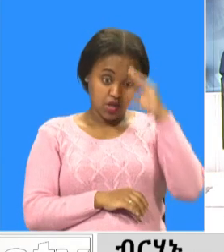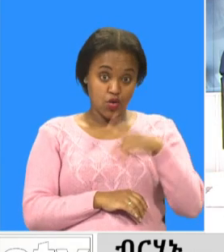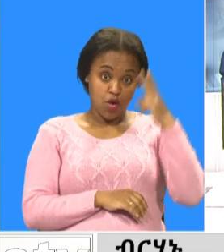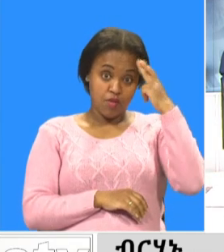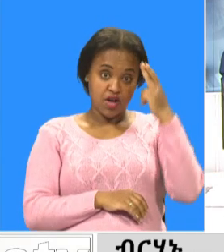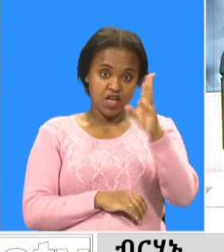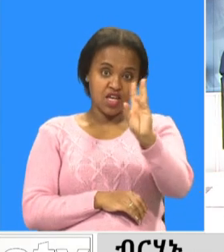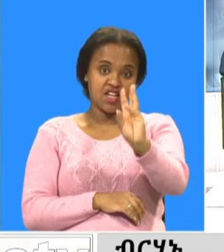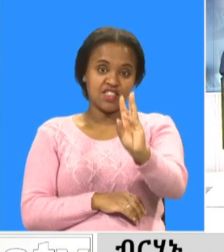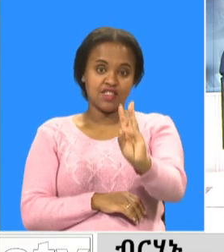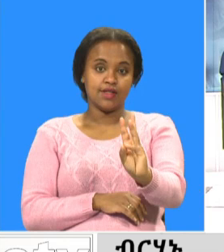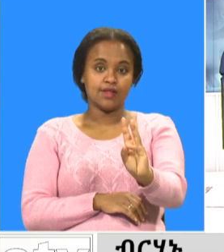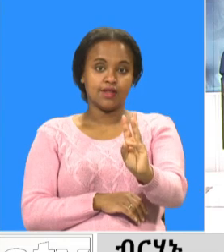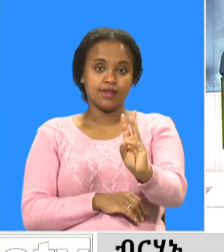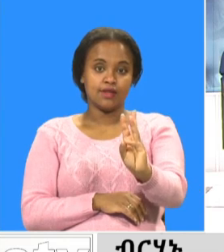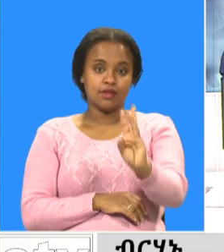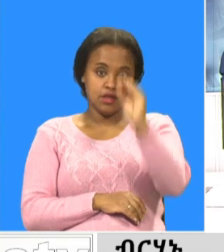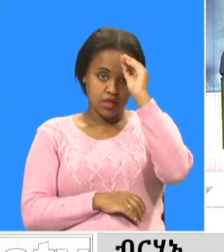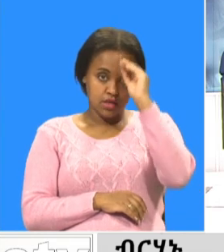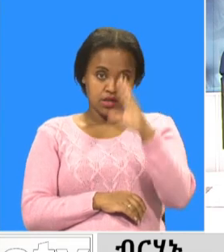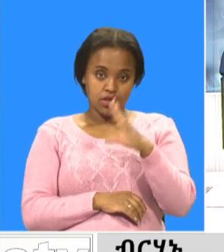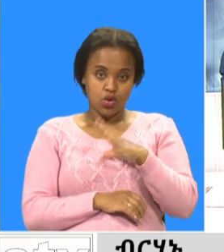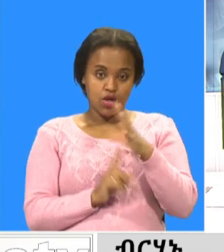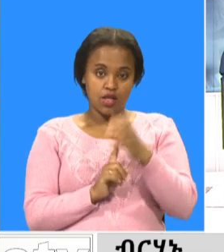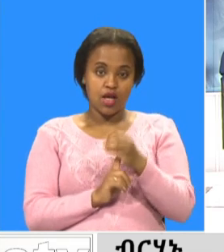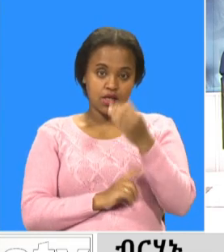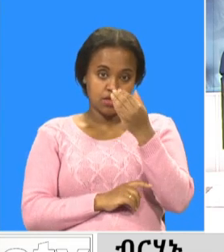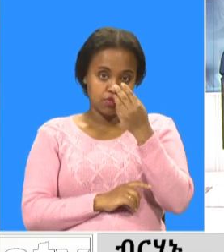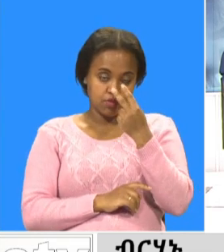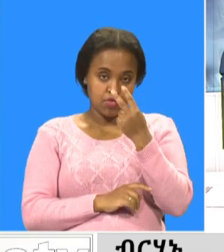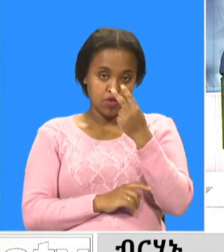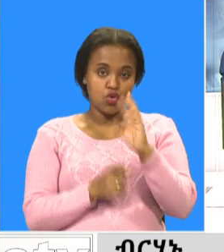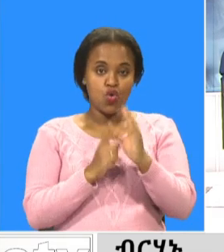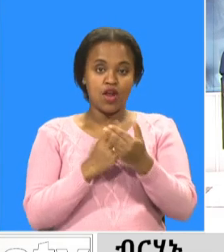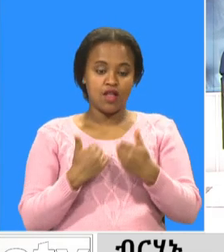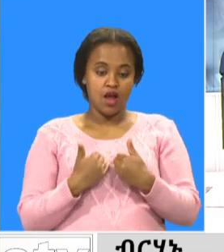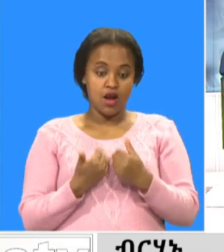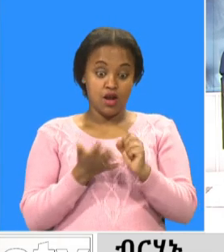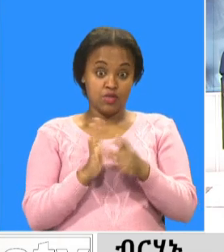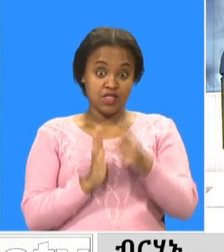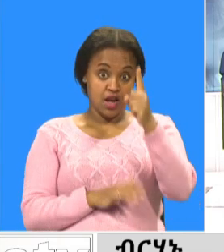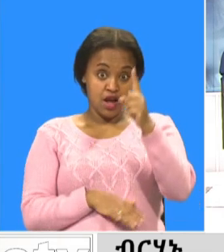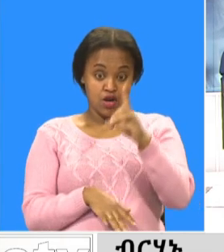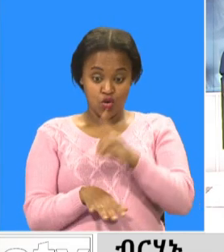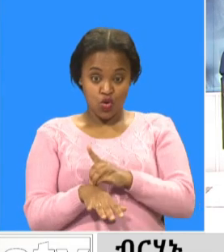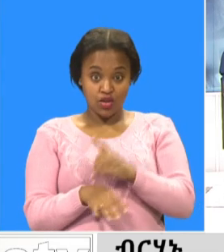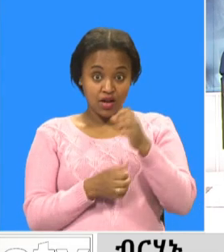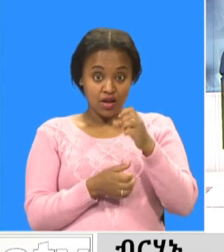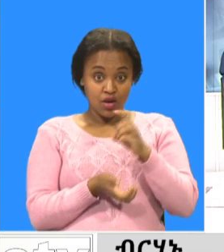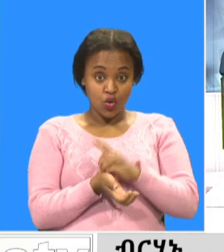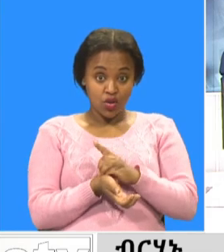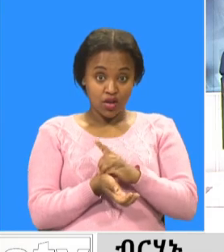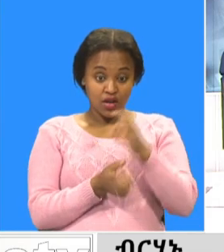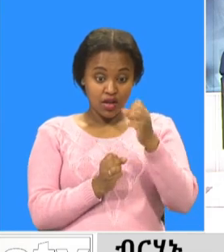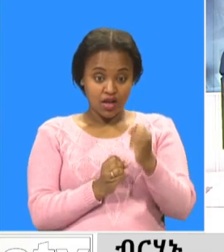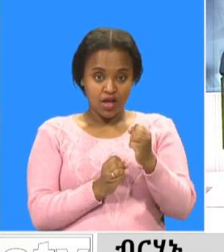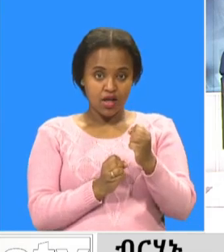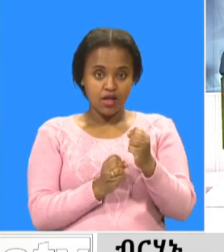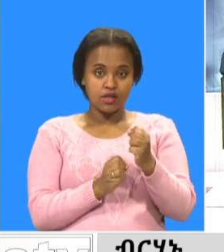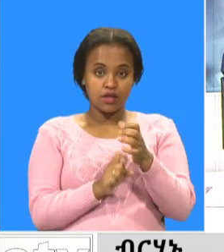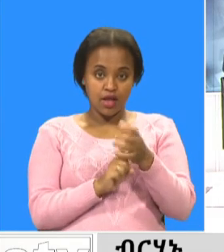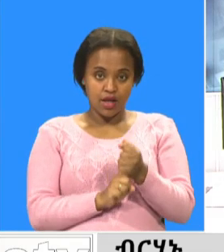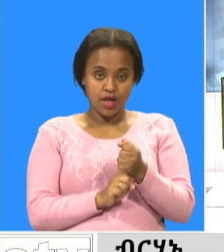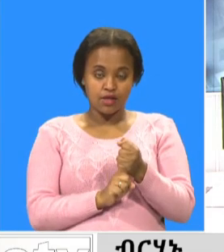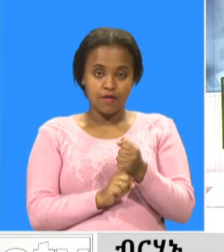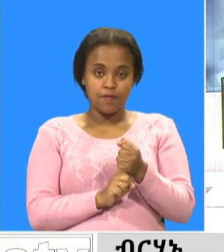አማካኝነት 6 ሰው የተያዘበት ሁኔታ አለ። ይሄ ደግሞ ለምሳሌ አንድ ዶክተር ከተያዘ ደግሞ ያ ዶክተር ደግሞ ያው